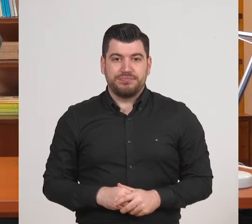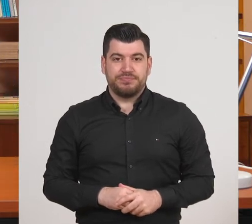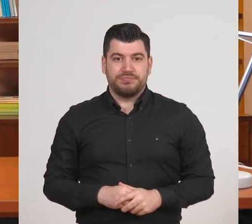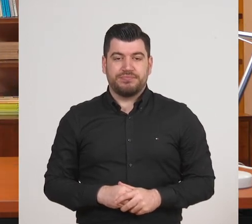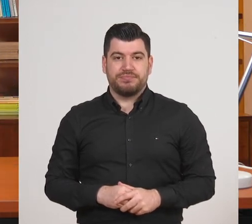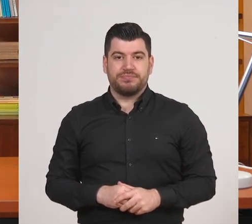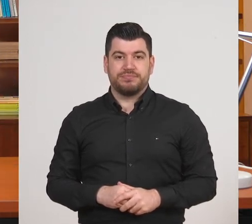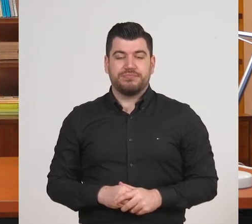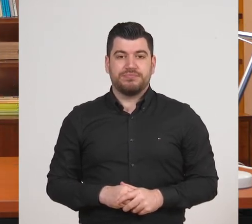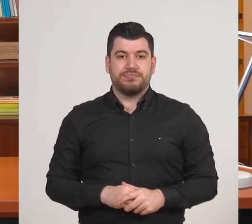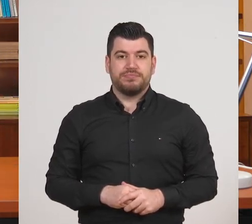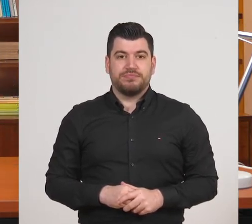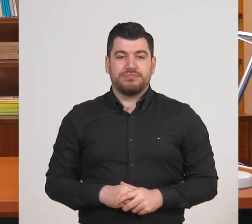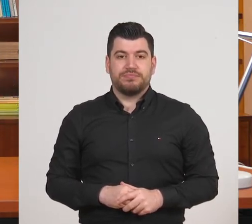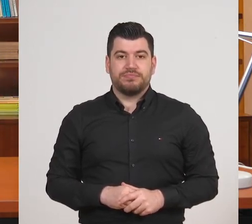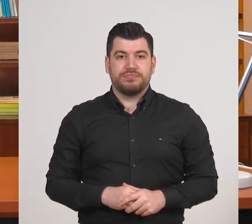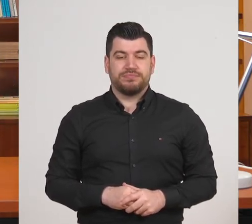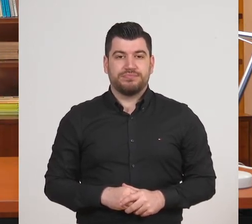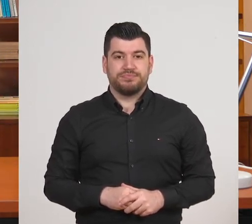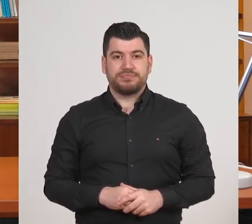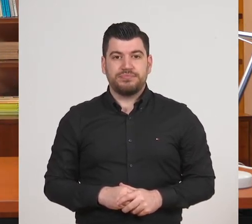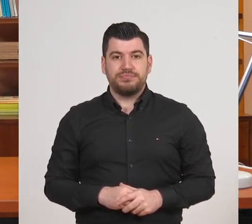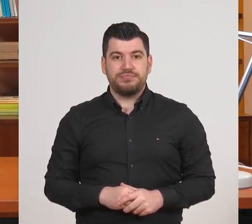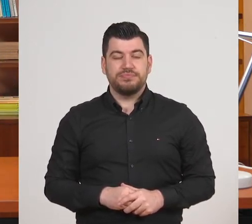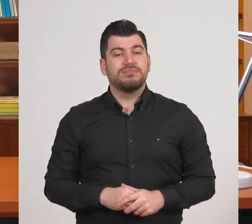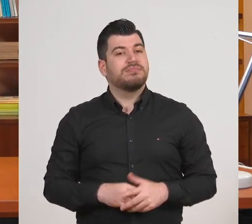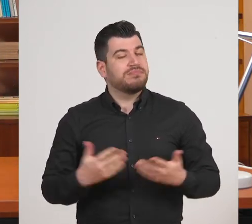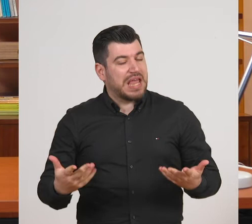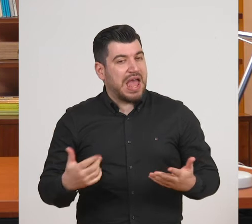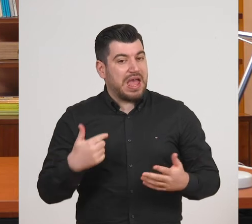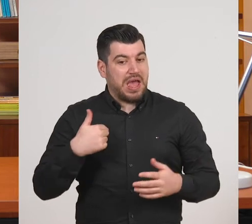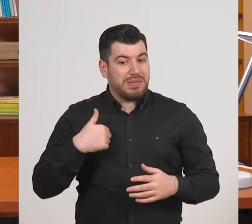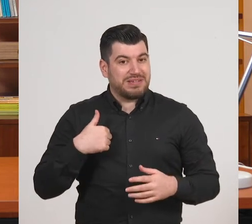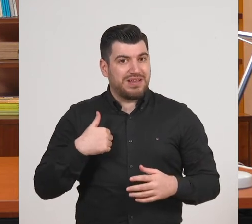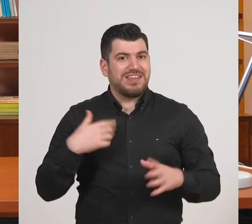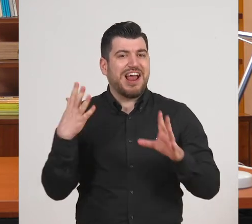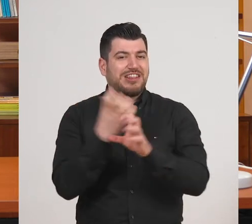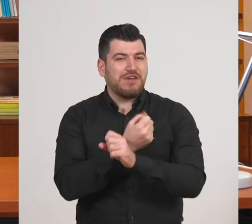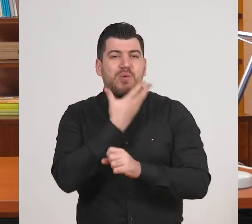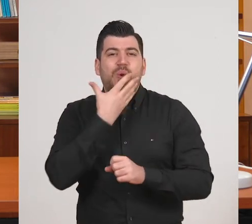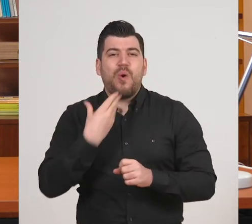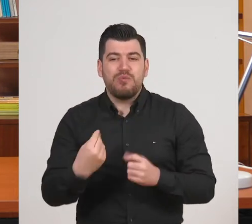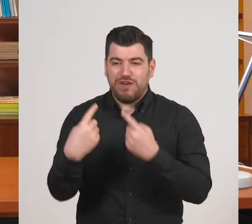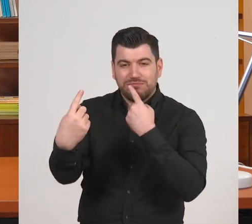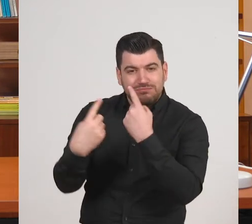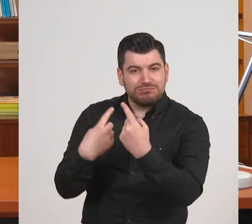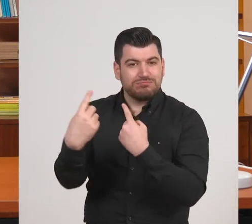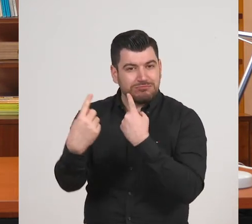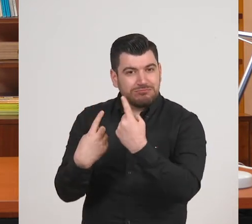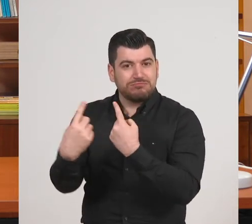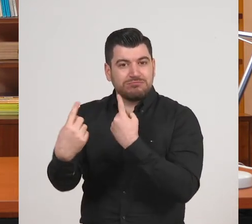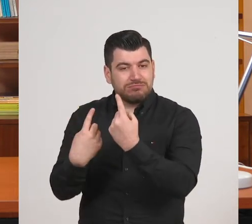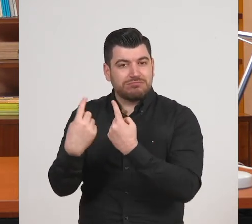Λοιπόν, για να μπορέσουμε να το πάμε το πράγμα ωραία και να χρησιμοποιούμε ωραίο